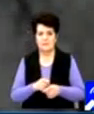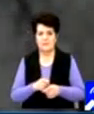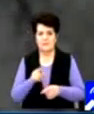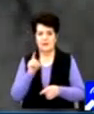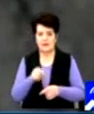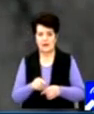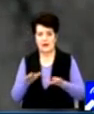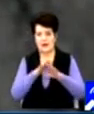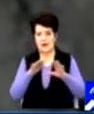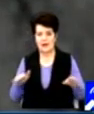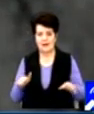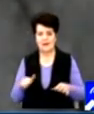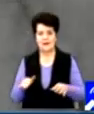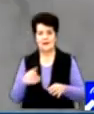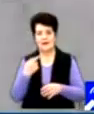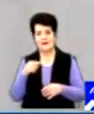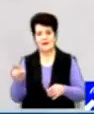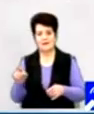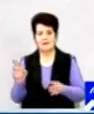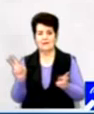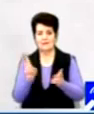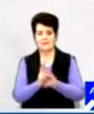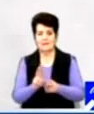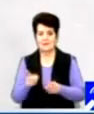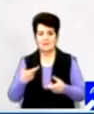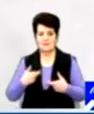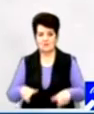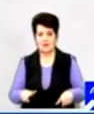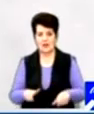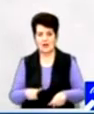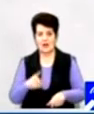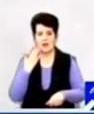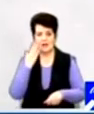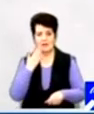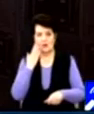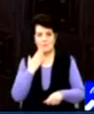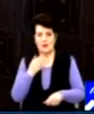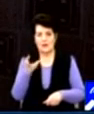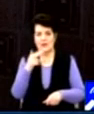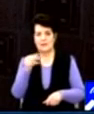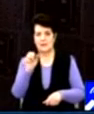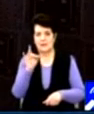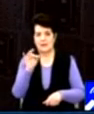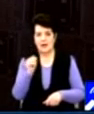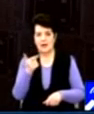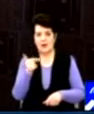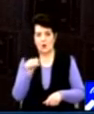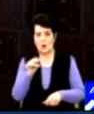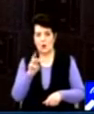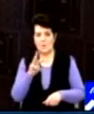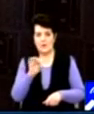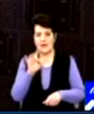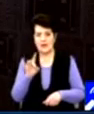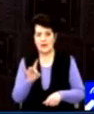iar în lagărul de la Dubovca, Ion Moraru l-a întâlnit pe generalul armatei române, Nicolae Dragomir. Generalul avea pe cap